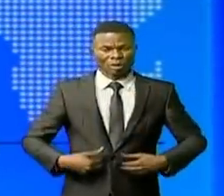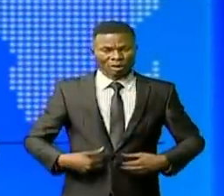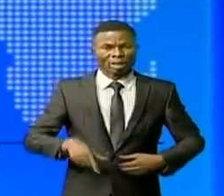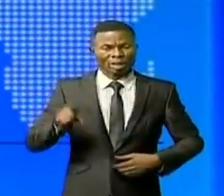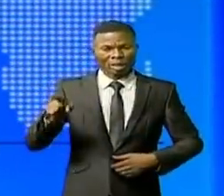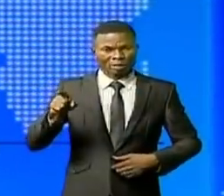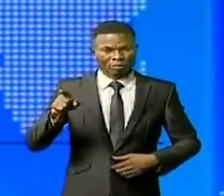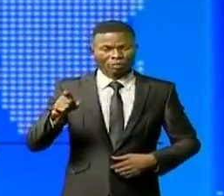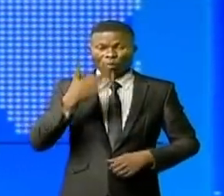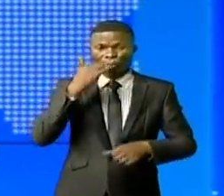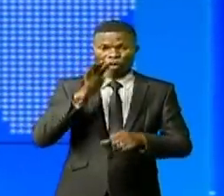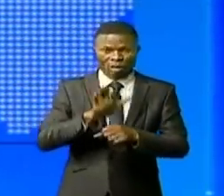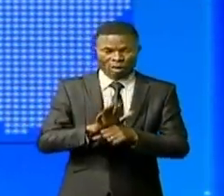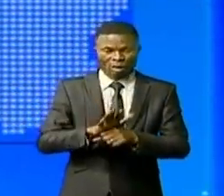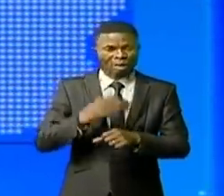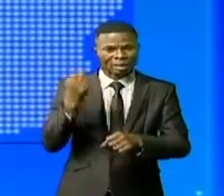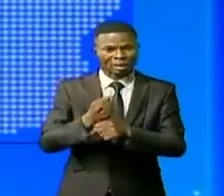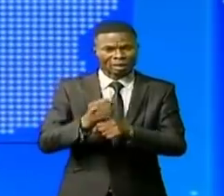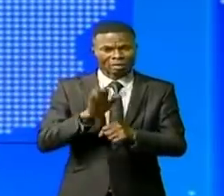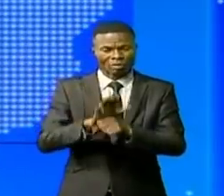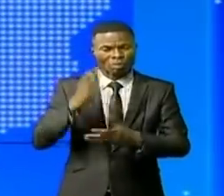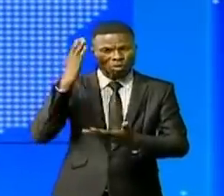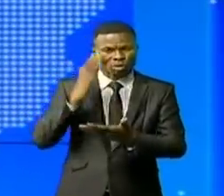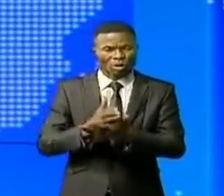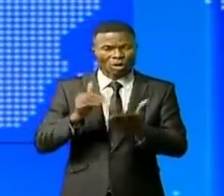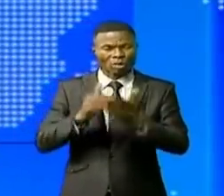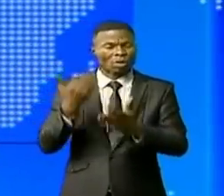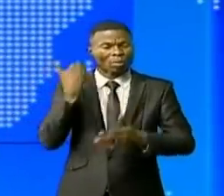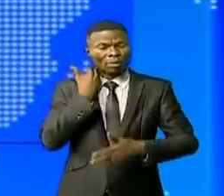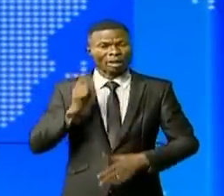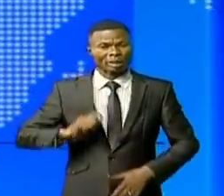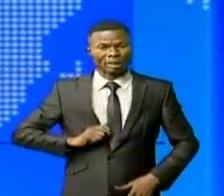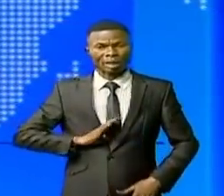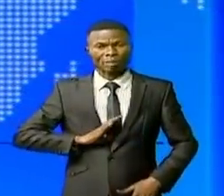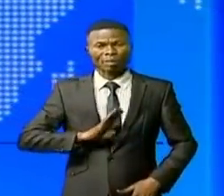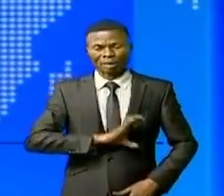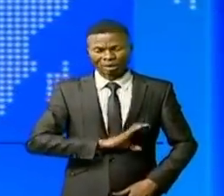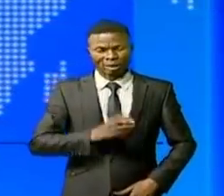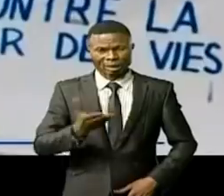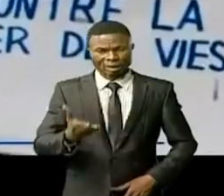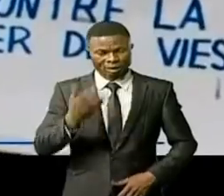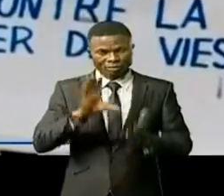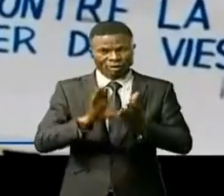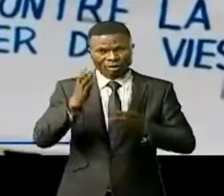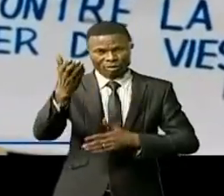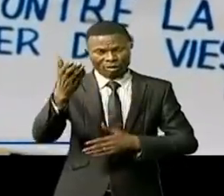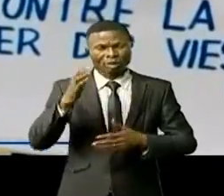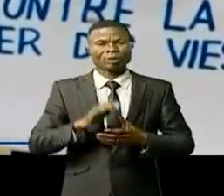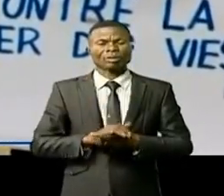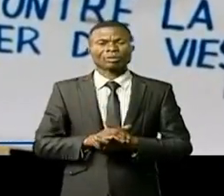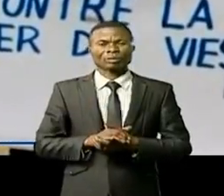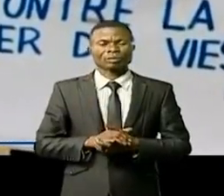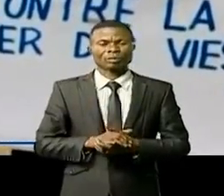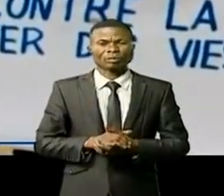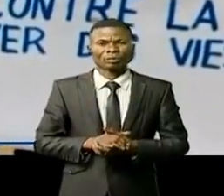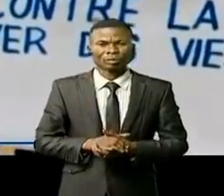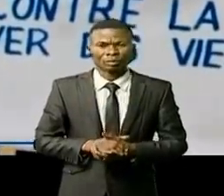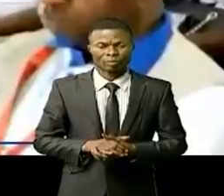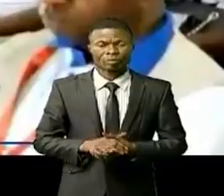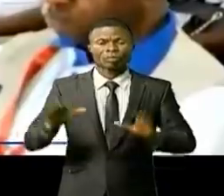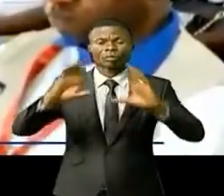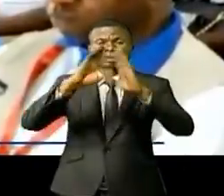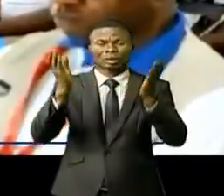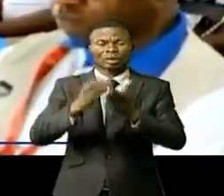Manzongo, promet de s'investir pour lutter contre cette maladie pulmonaire. 24 de chaque année, la